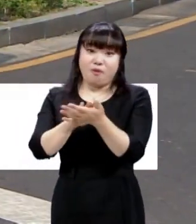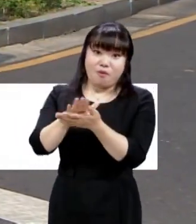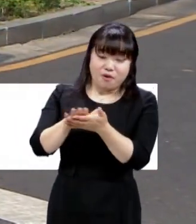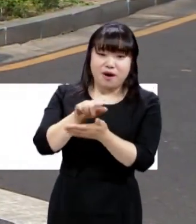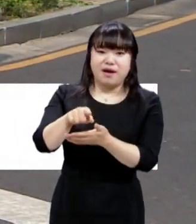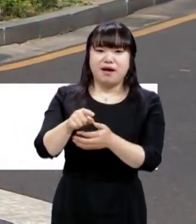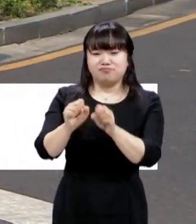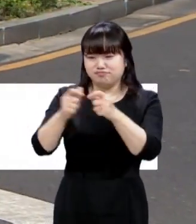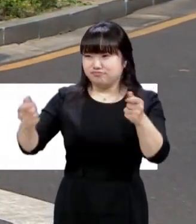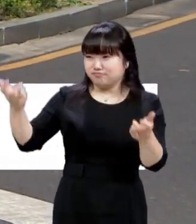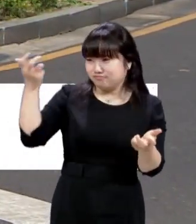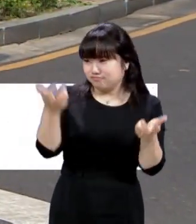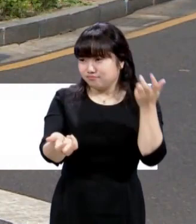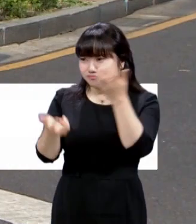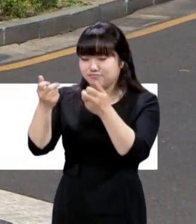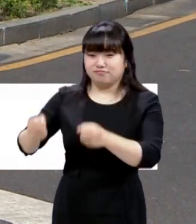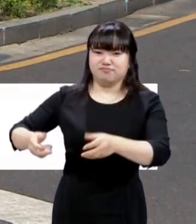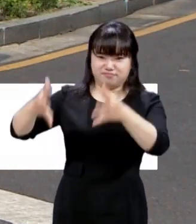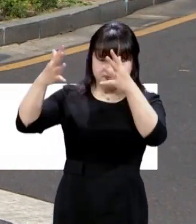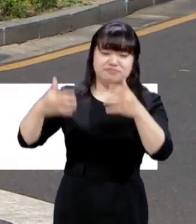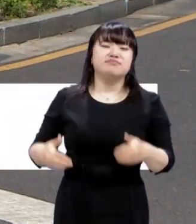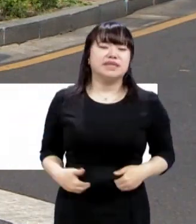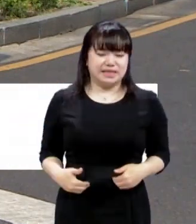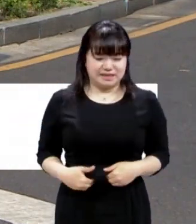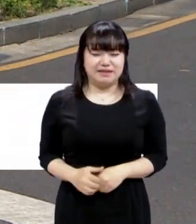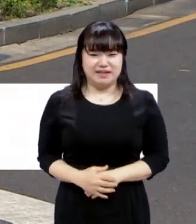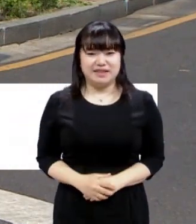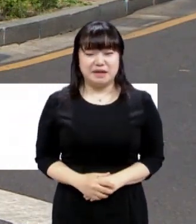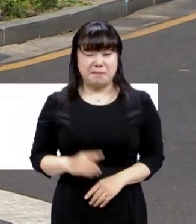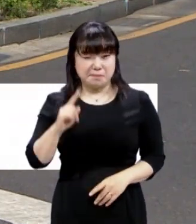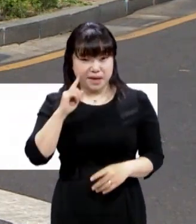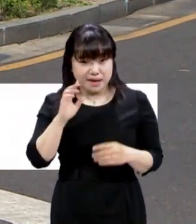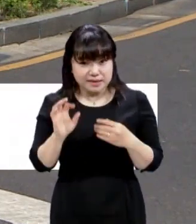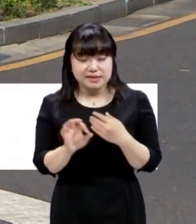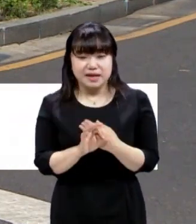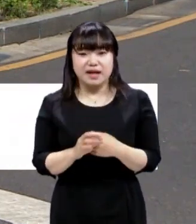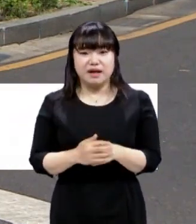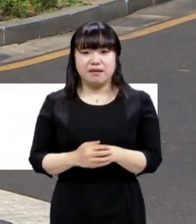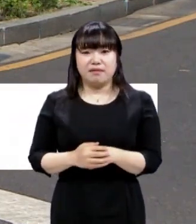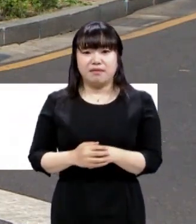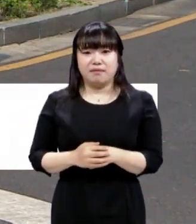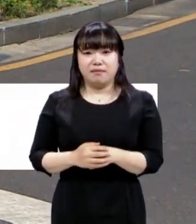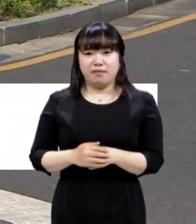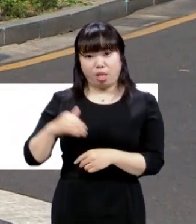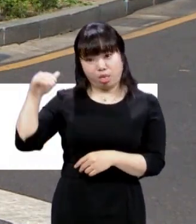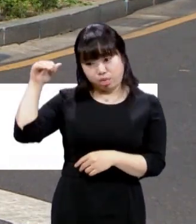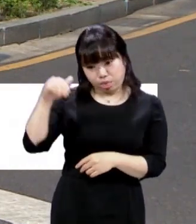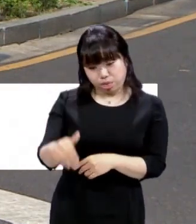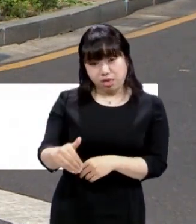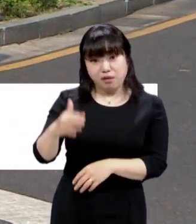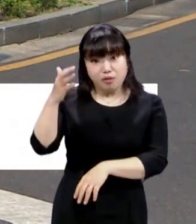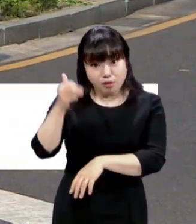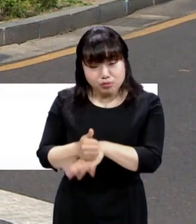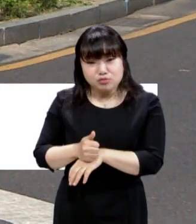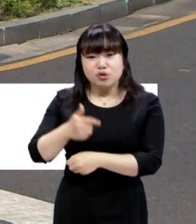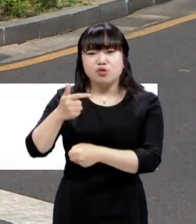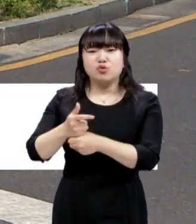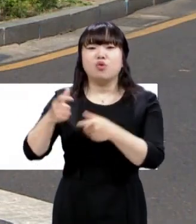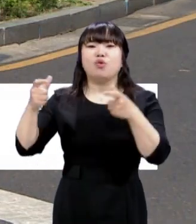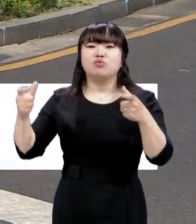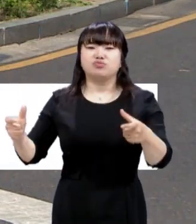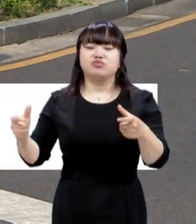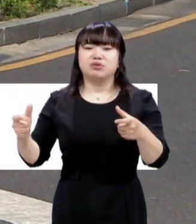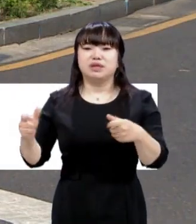시설이 들어 와야 된다고 저는 생각을 합니다 만약에 그렇지 않으면 은 노원구는 영원히